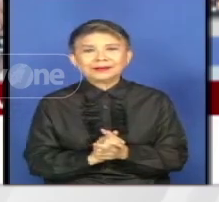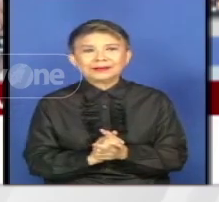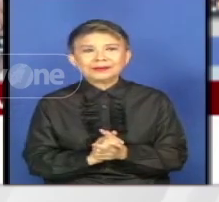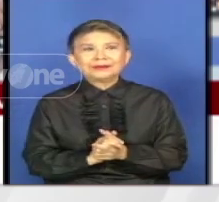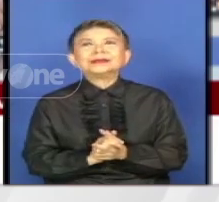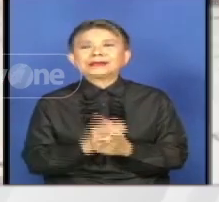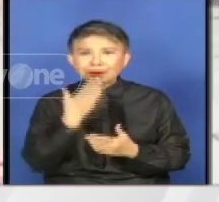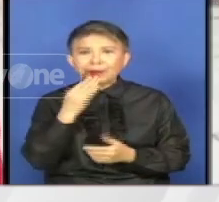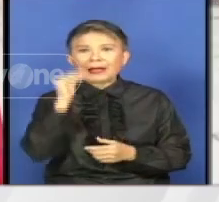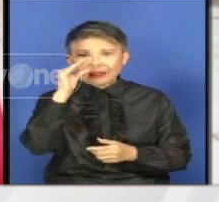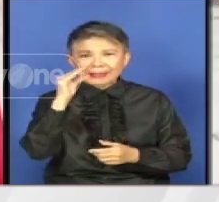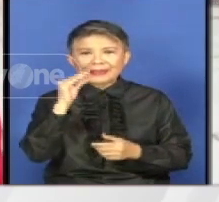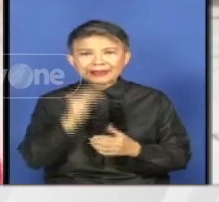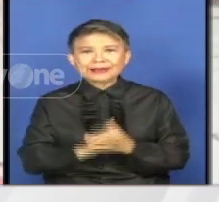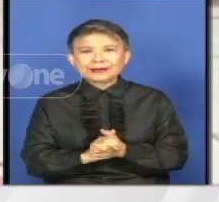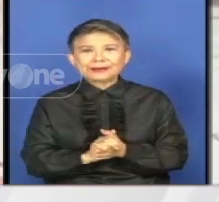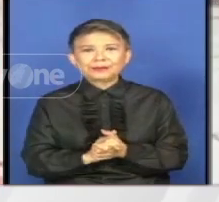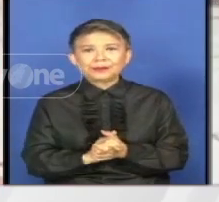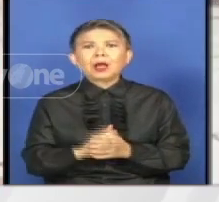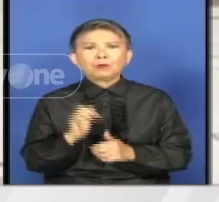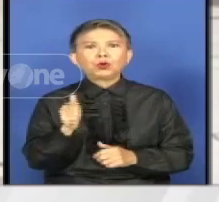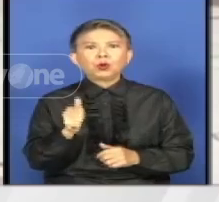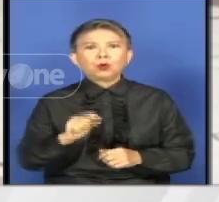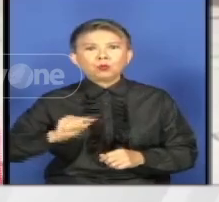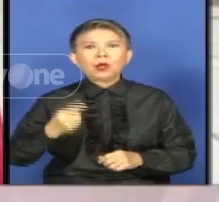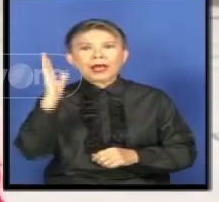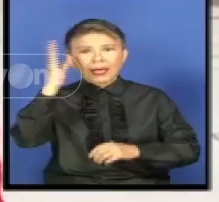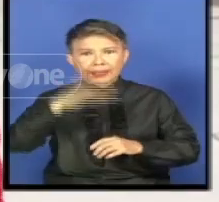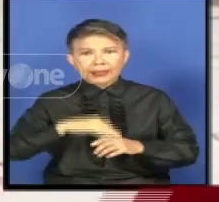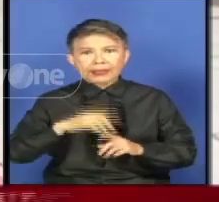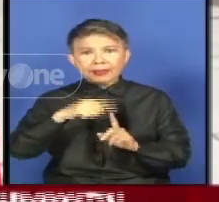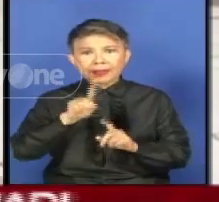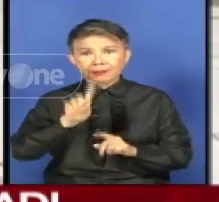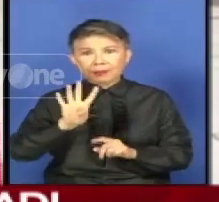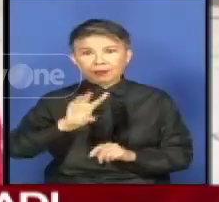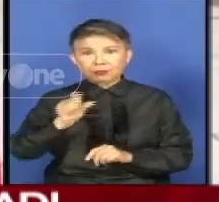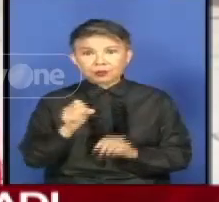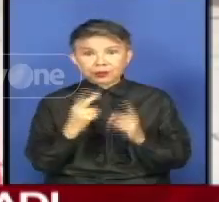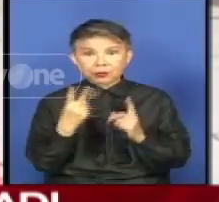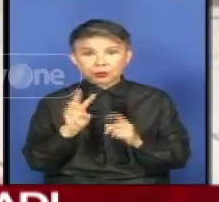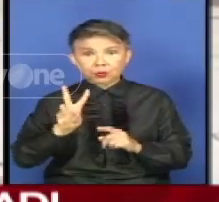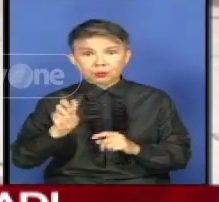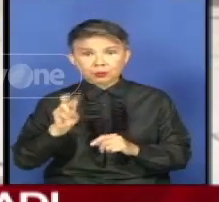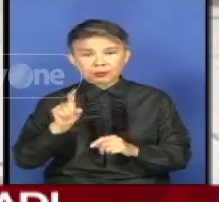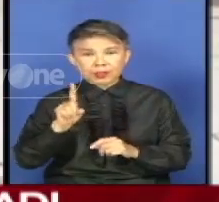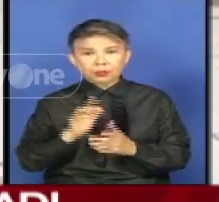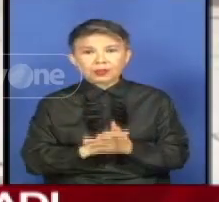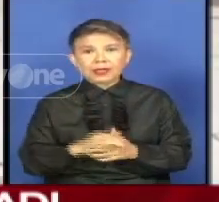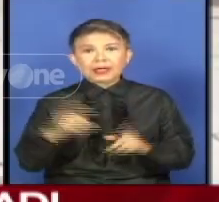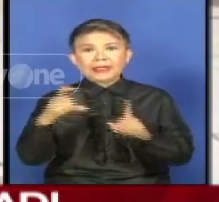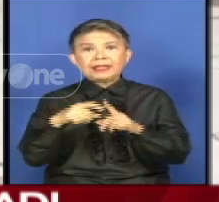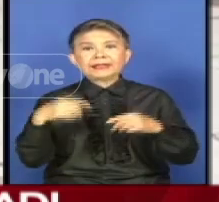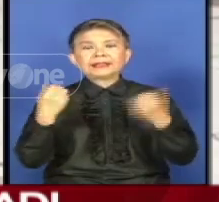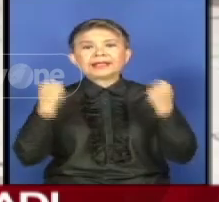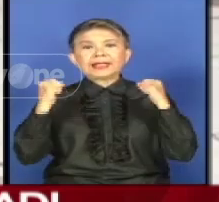Ya, selamat pagi Rendra dan juga pemirsa. Benar sekali bahwa mulai hari ini, yakni tanggal 14 Desember 2021, Dinas Kesehatan